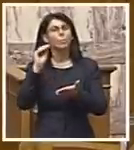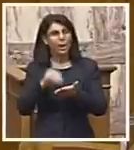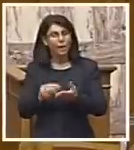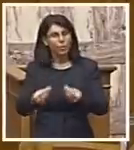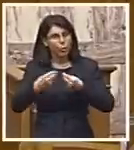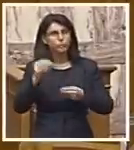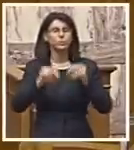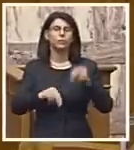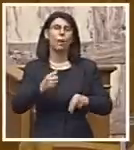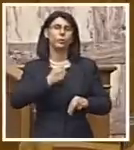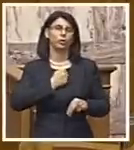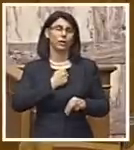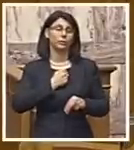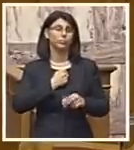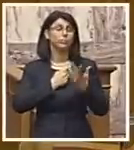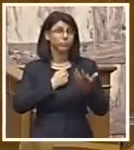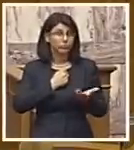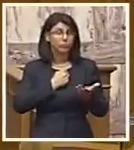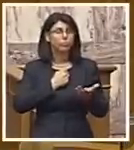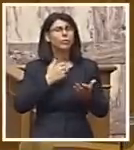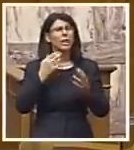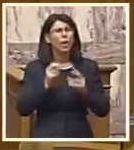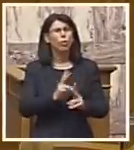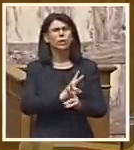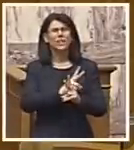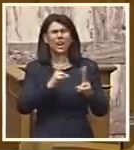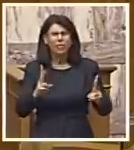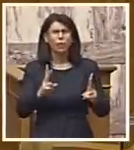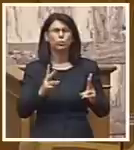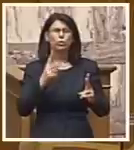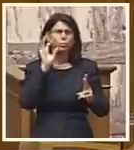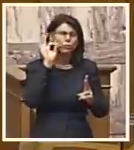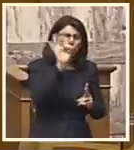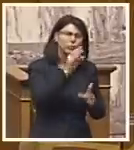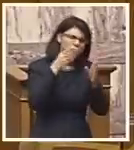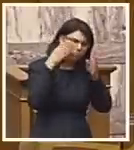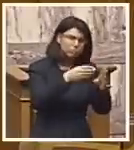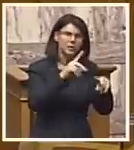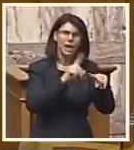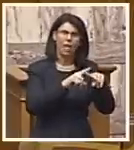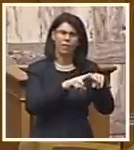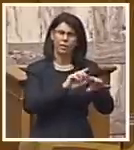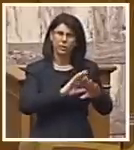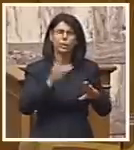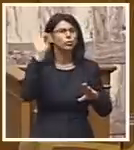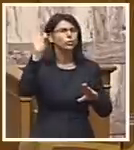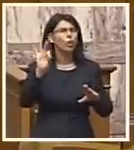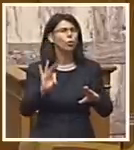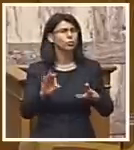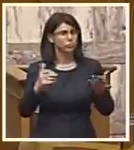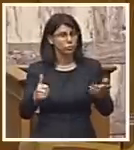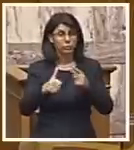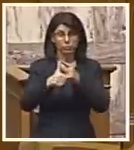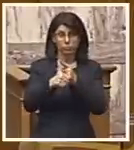Κοινοβουλίου με τους εξής ξεκάθαρους πατριωτικούς εθνικούς στόχους. Πρώτο, την συνεχή